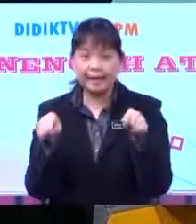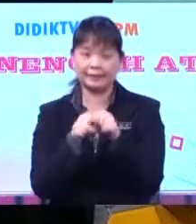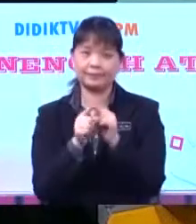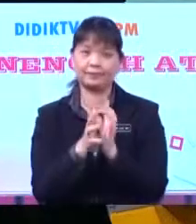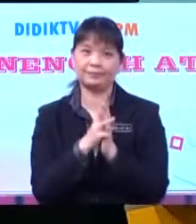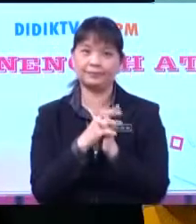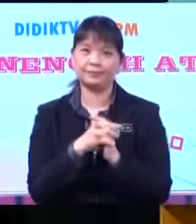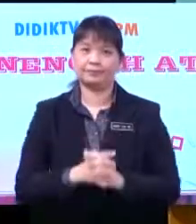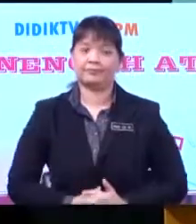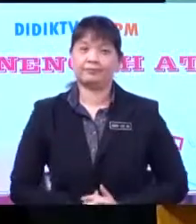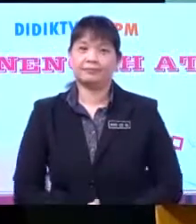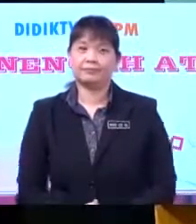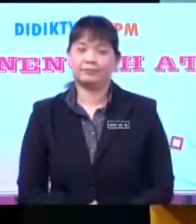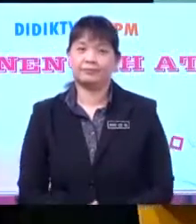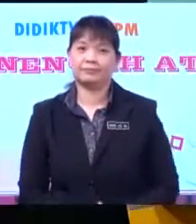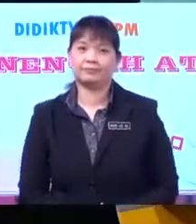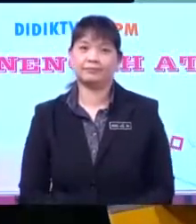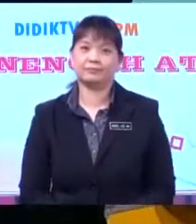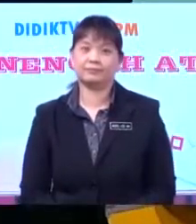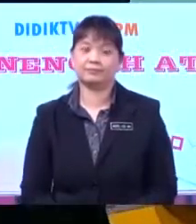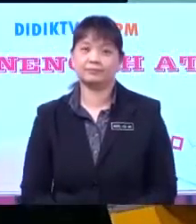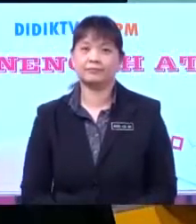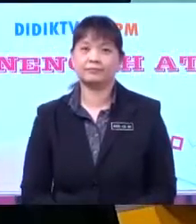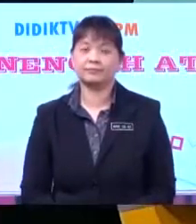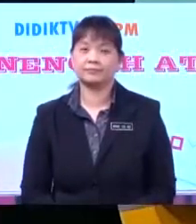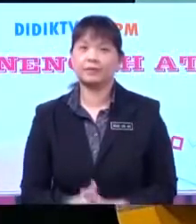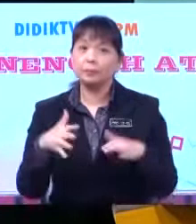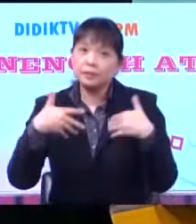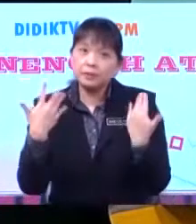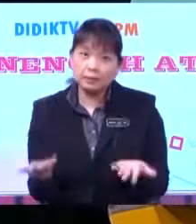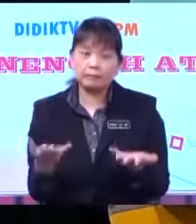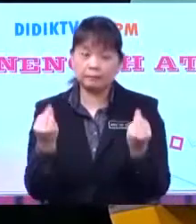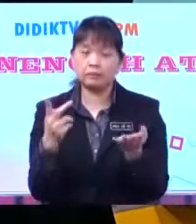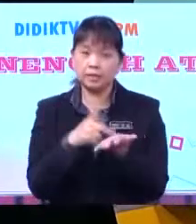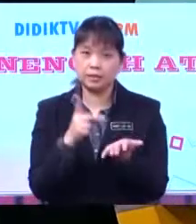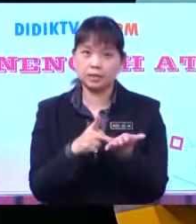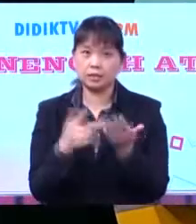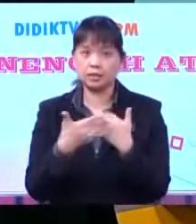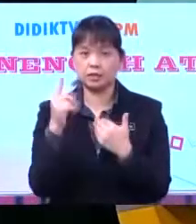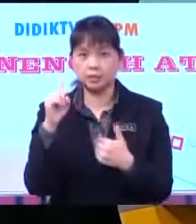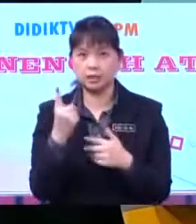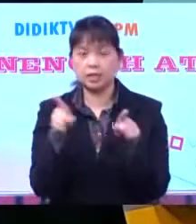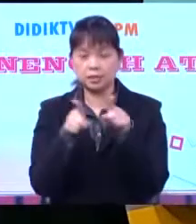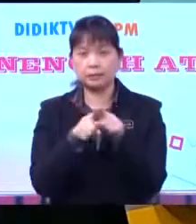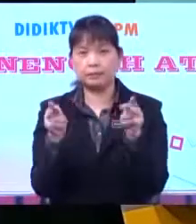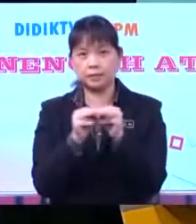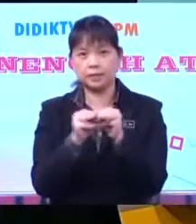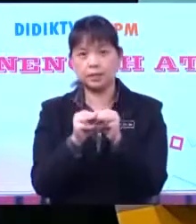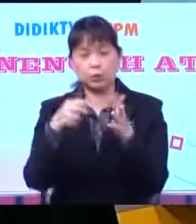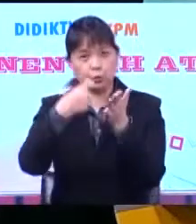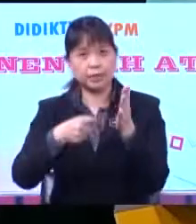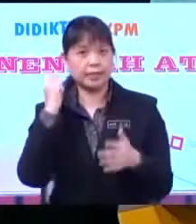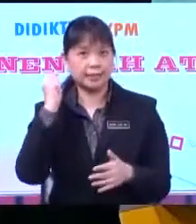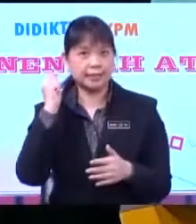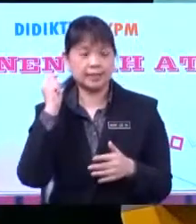oke terus dari the point macam mana nak kekal sama macam-macam Jadi